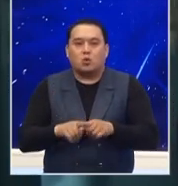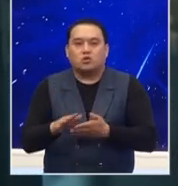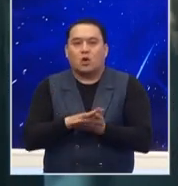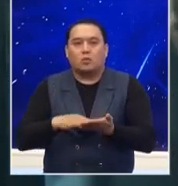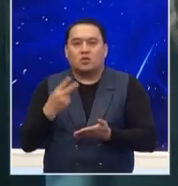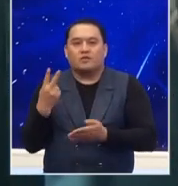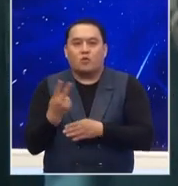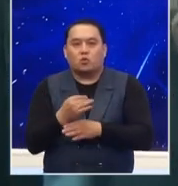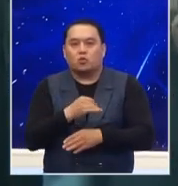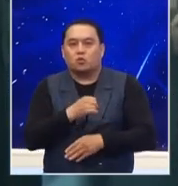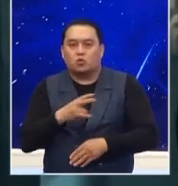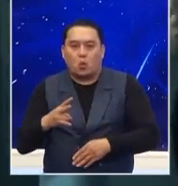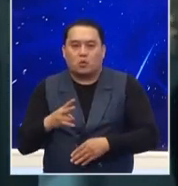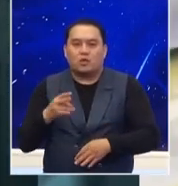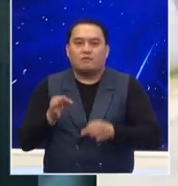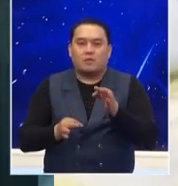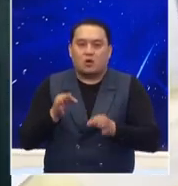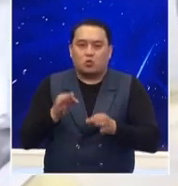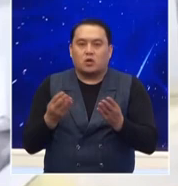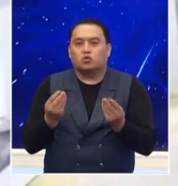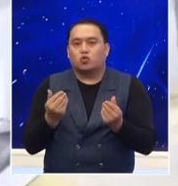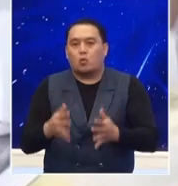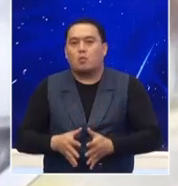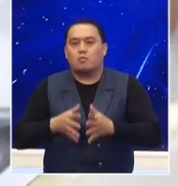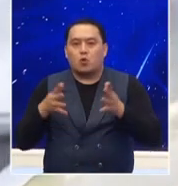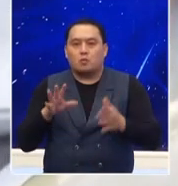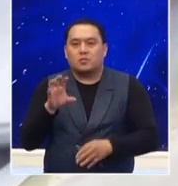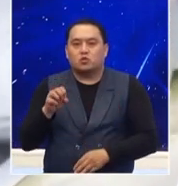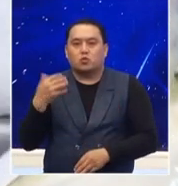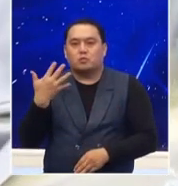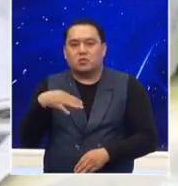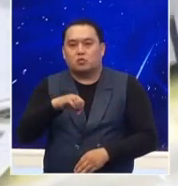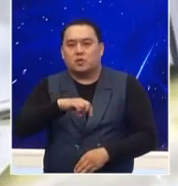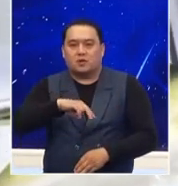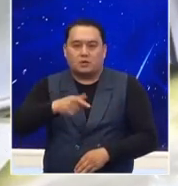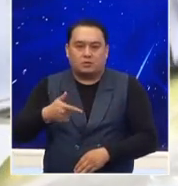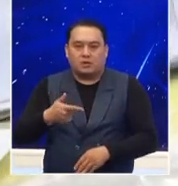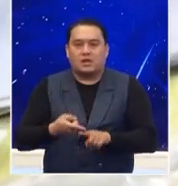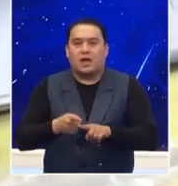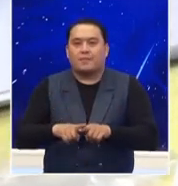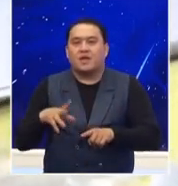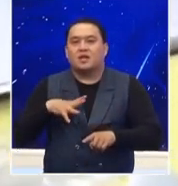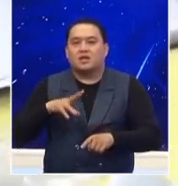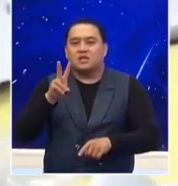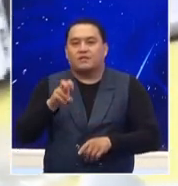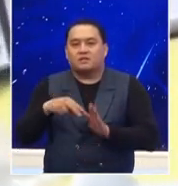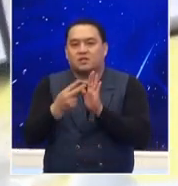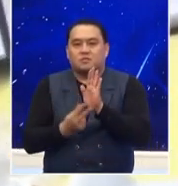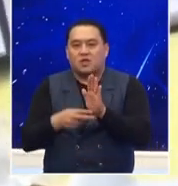на 2500 тонн нефтепродуктов на сумму более 550 миллионов тенге за